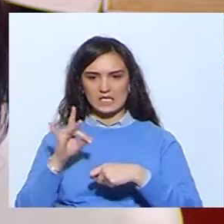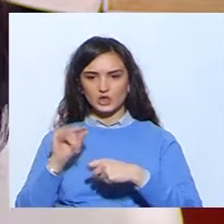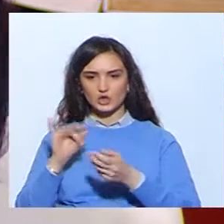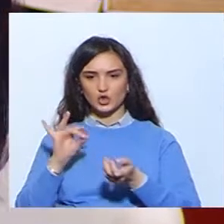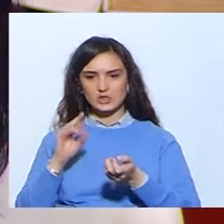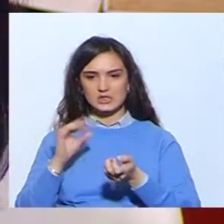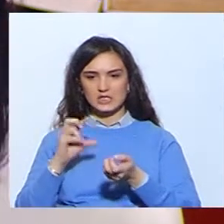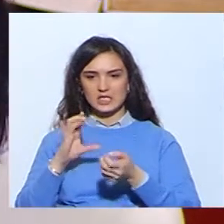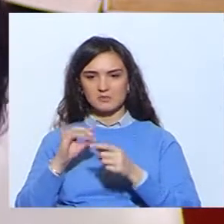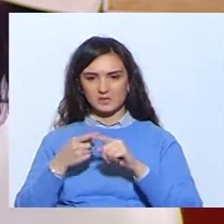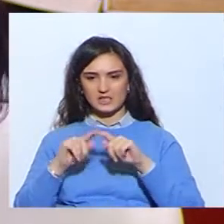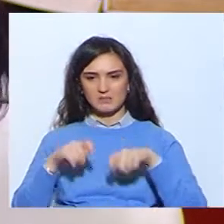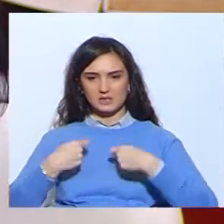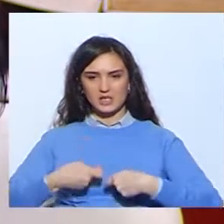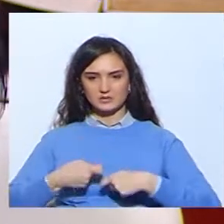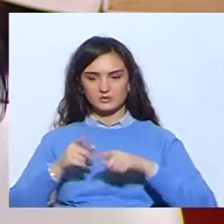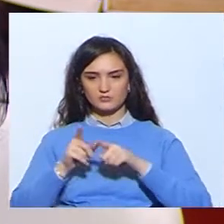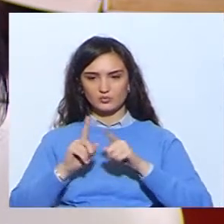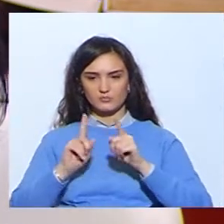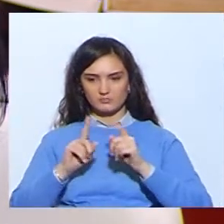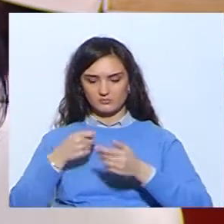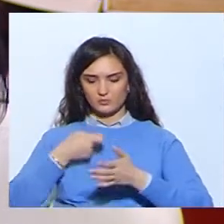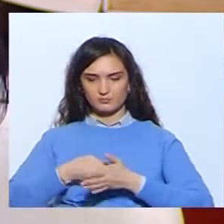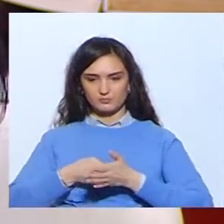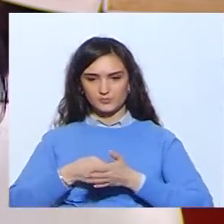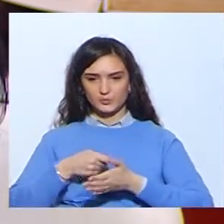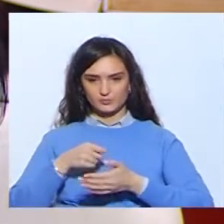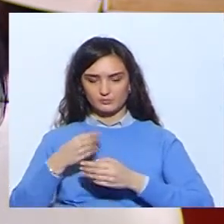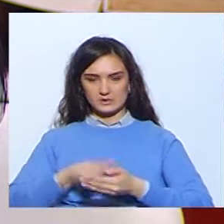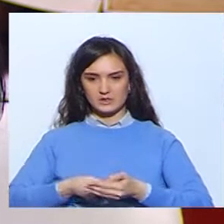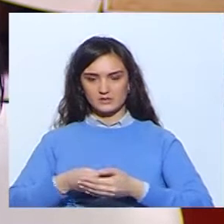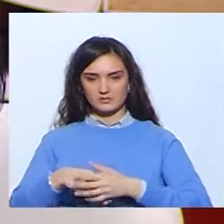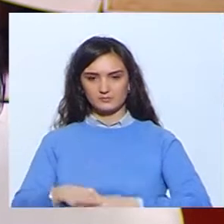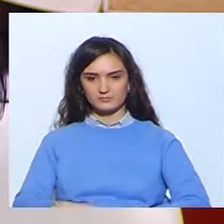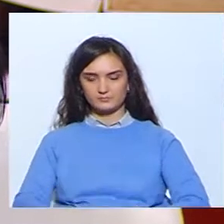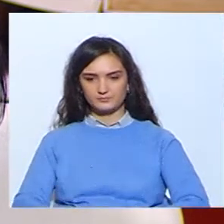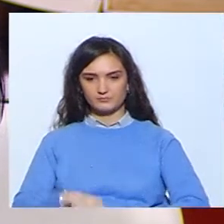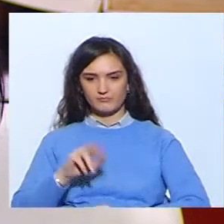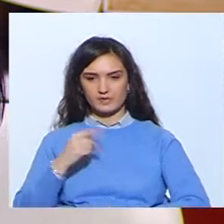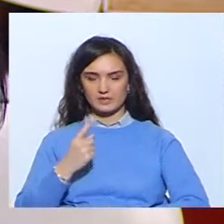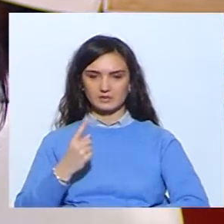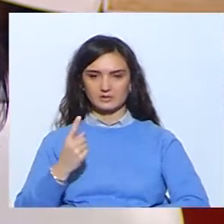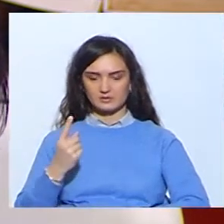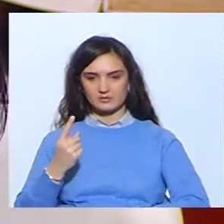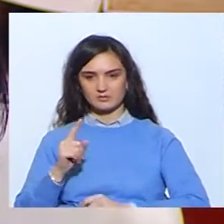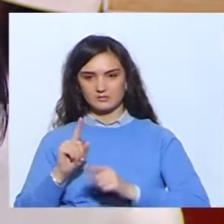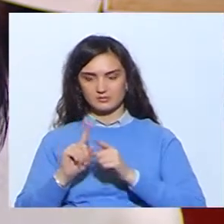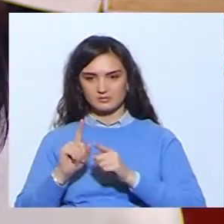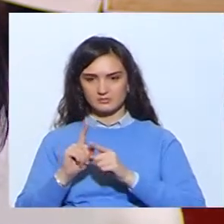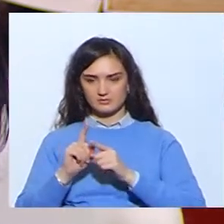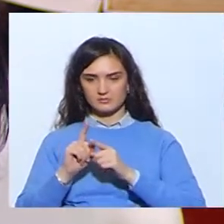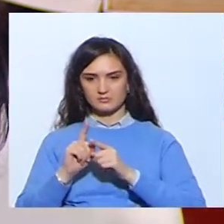ერითროციტებს, გადამტანს ჟანგბადისას, რომ მიიტანოს უჯრედამდე. და ერთ-ერთი ასევე ძალიან მნიშვნელოვანი,